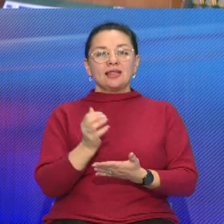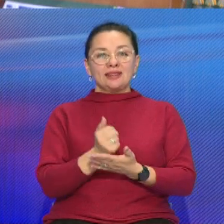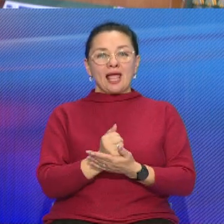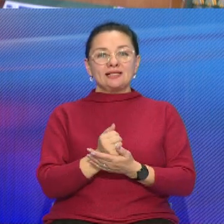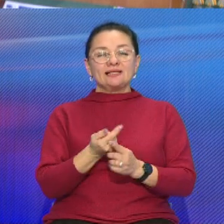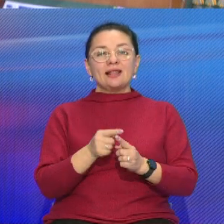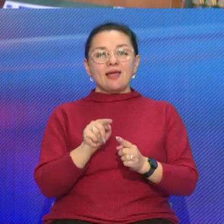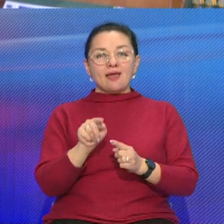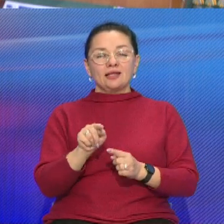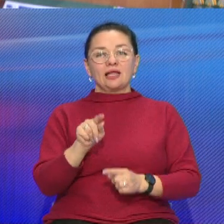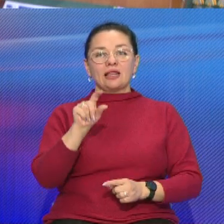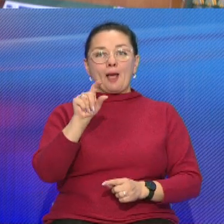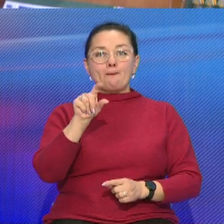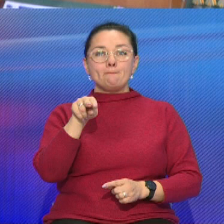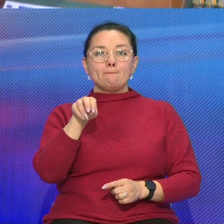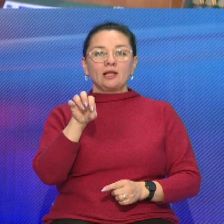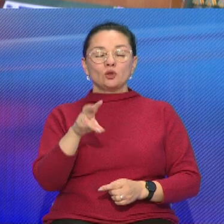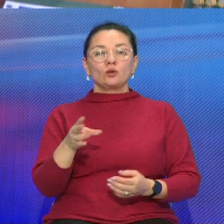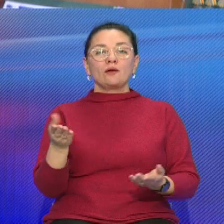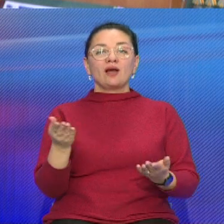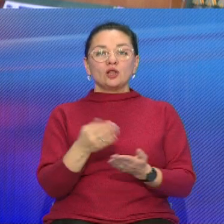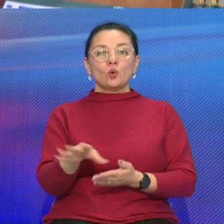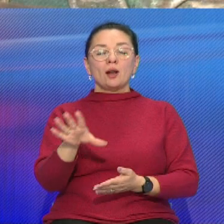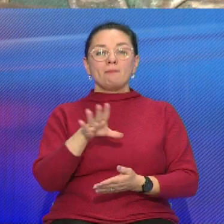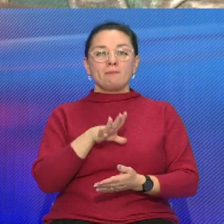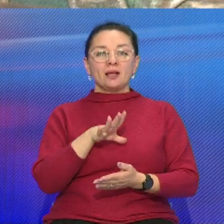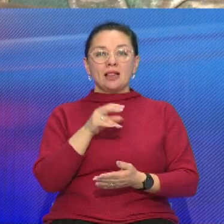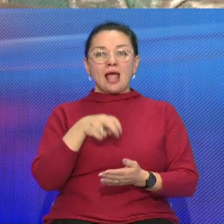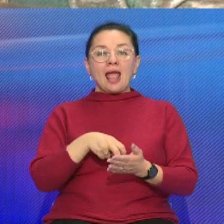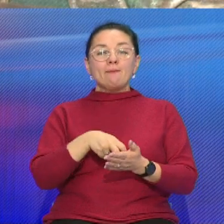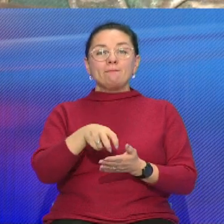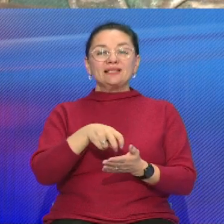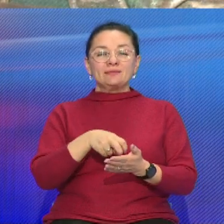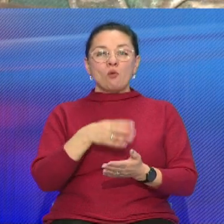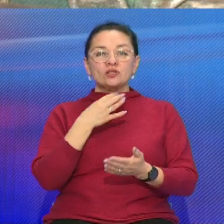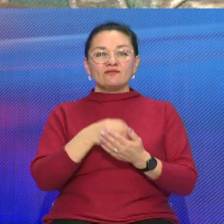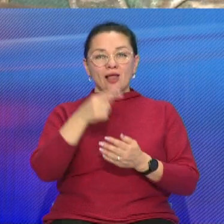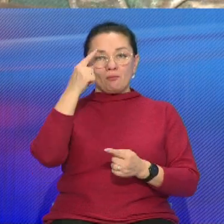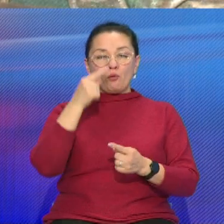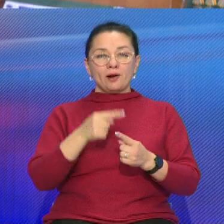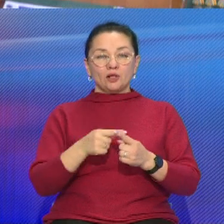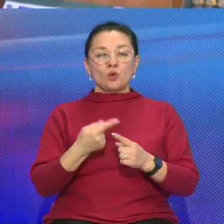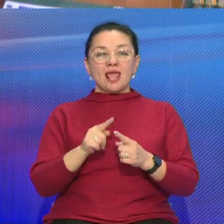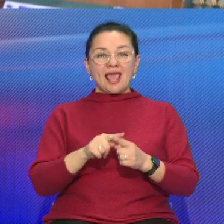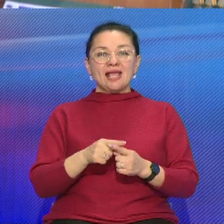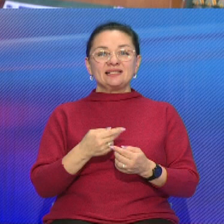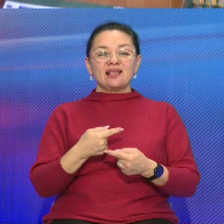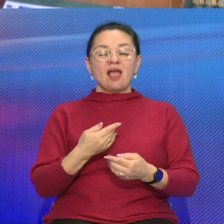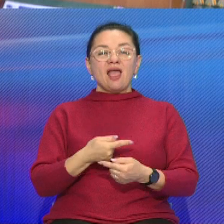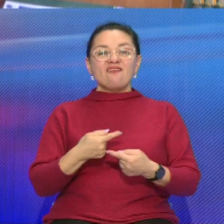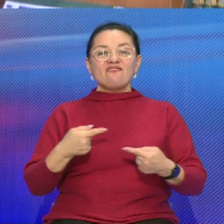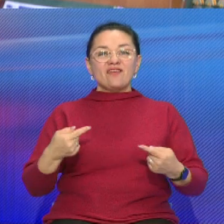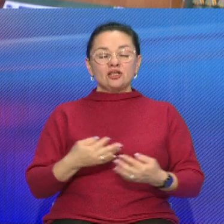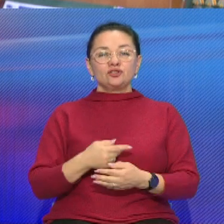патрон, в котором находилось письмо своему брату. Эти предметы попадают либо родственникам, если, к